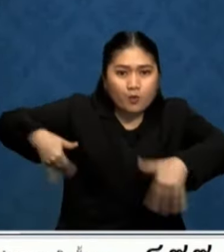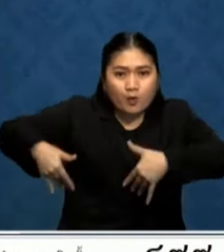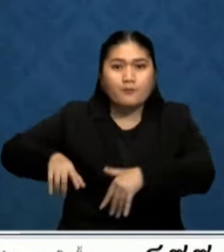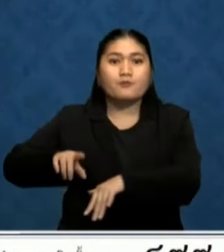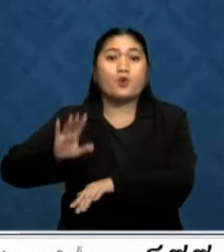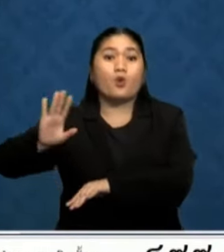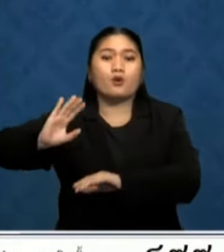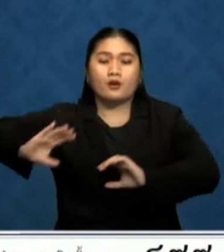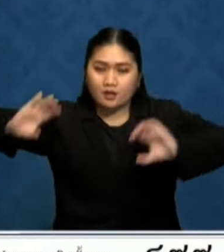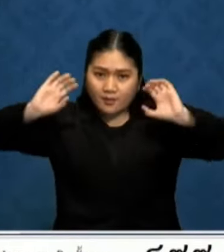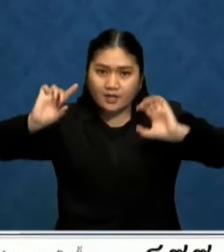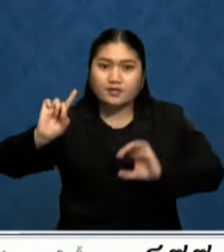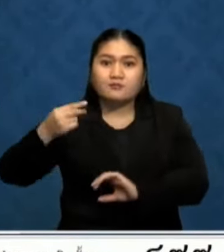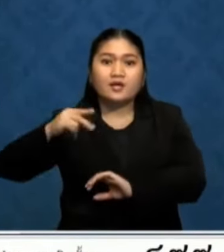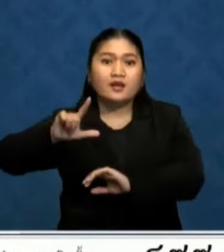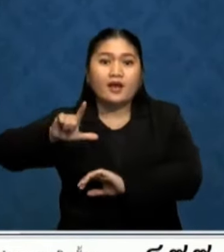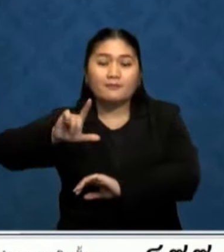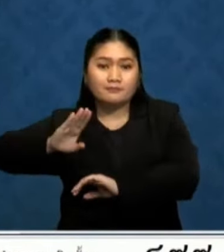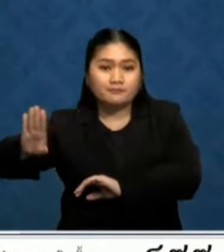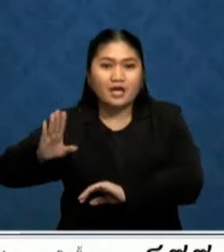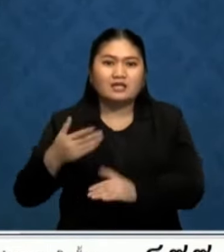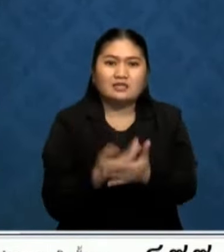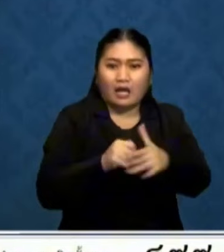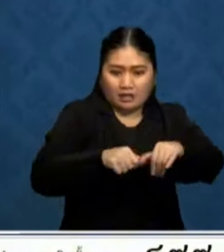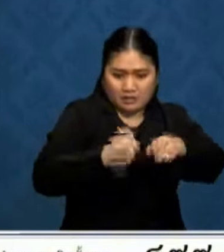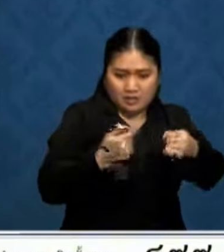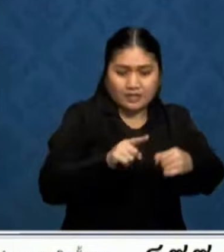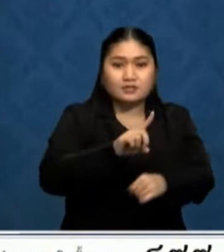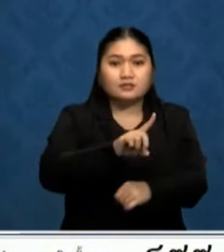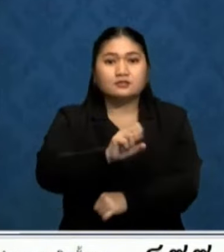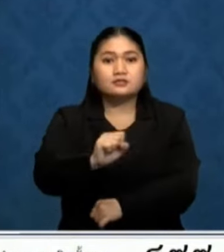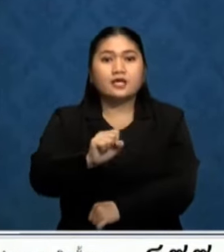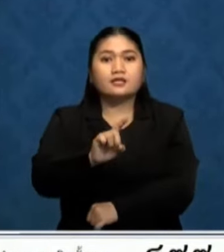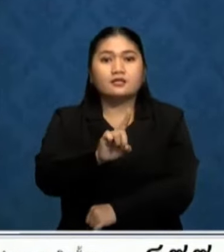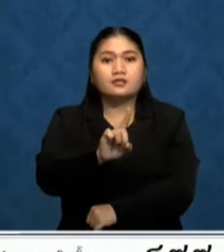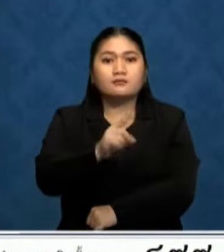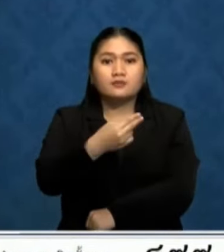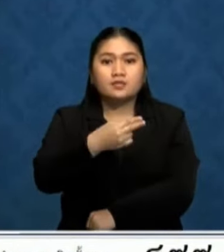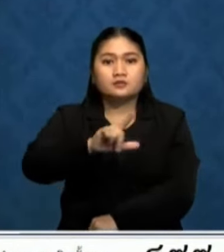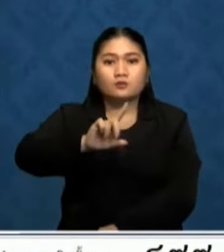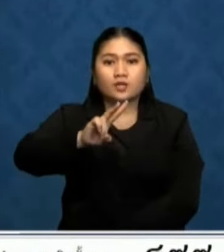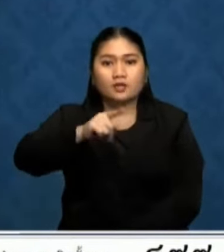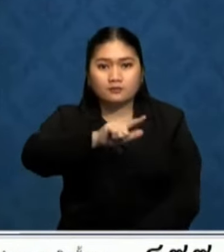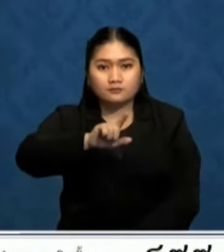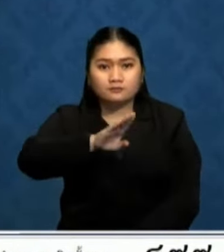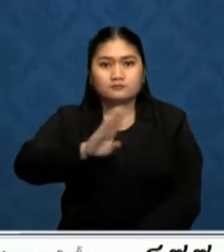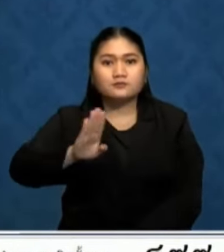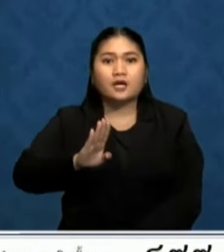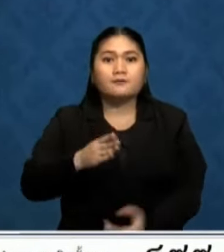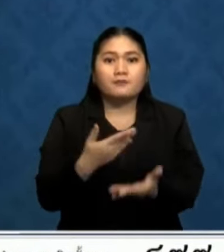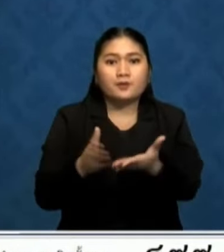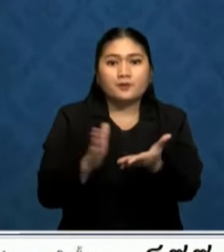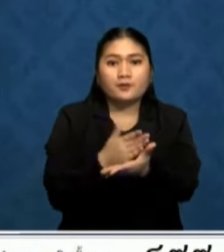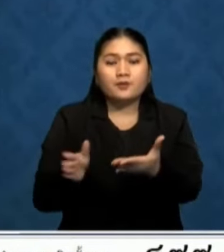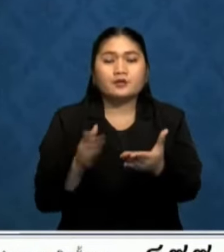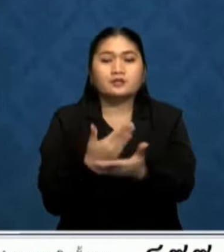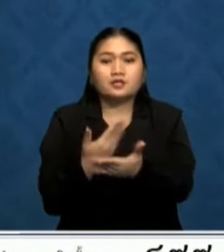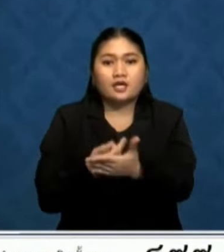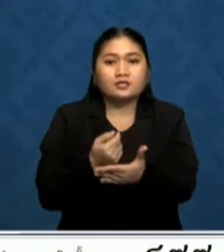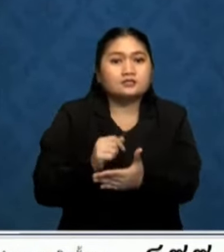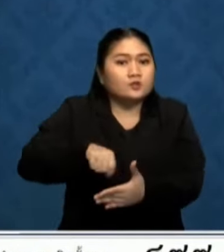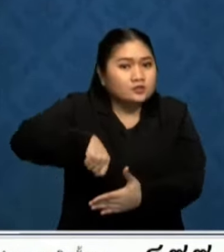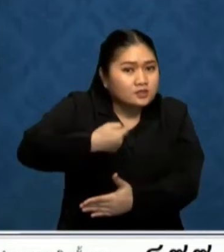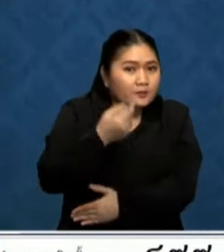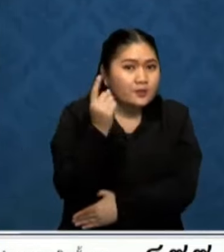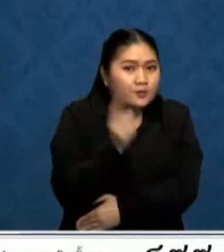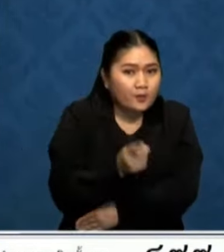1,้านบาทและขาดดนงบประมาณจำนวน 1,12,000 ล้บาทจำแนกเป็รายจายประจำจำนวน